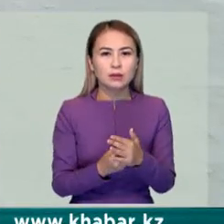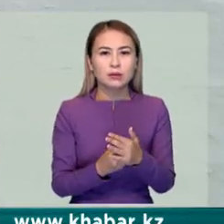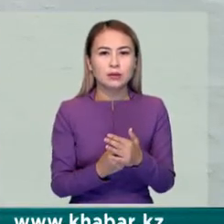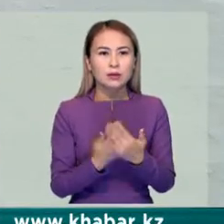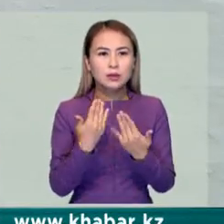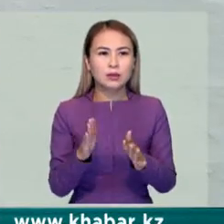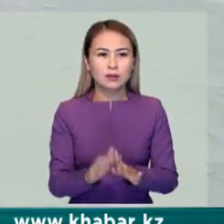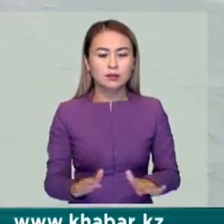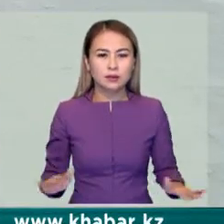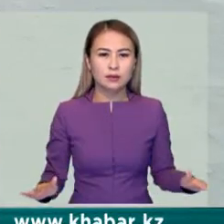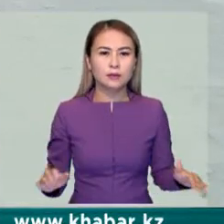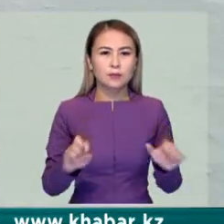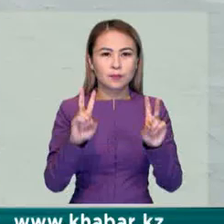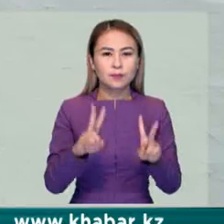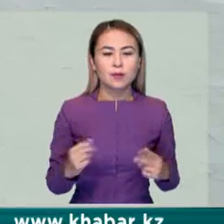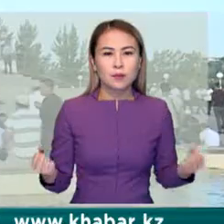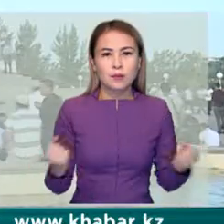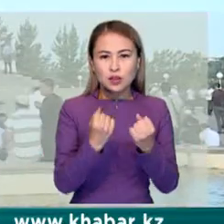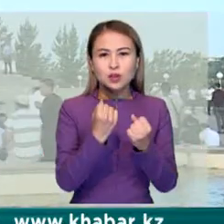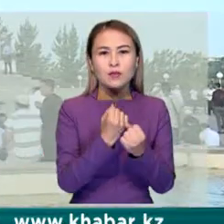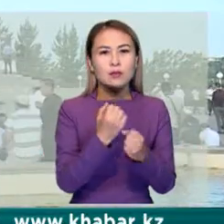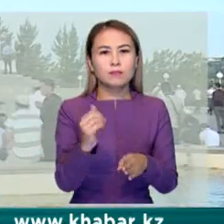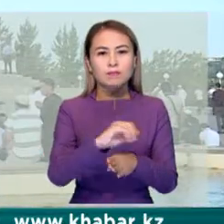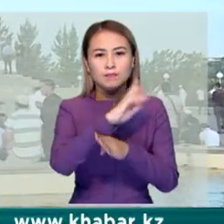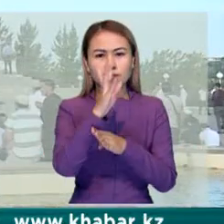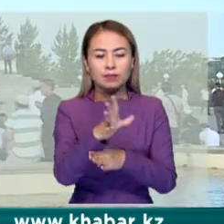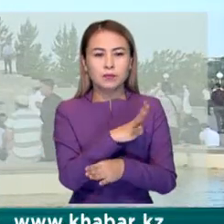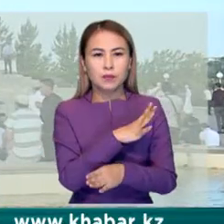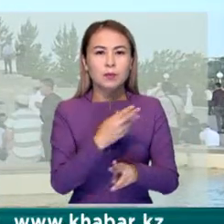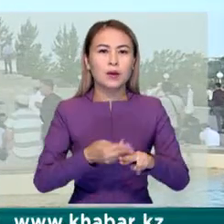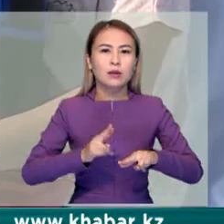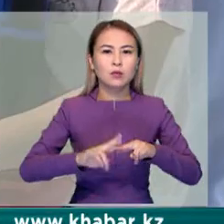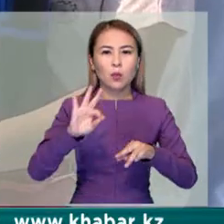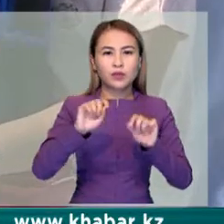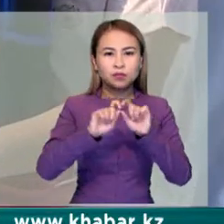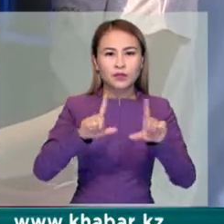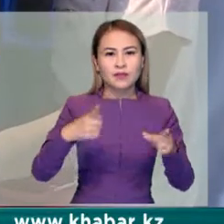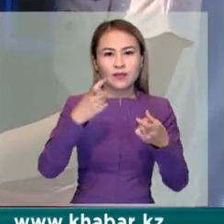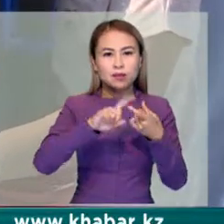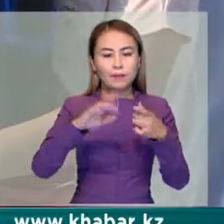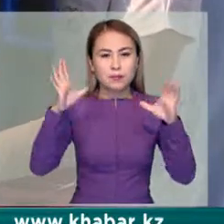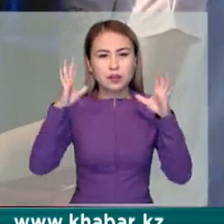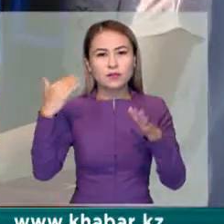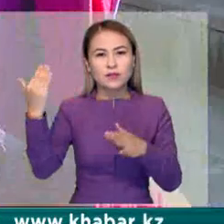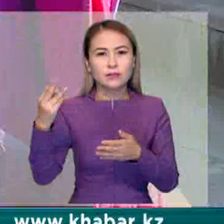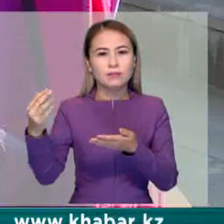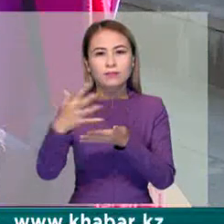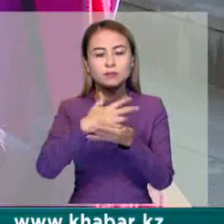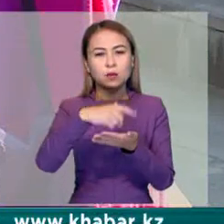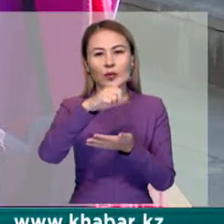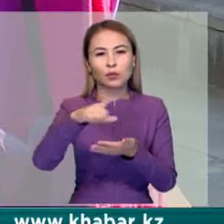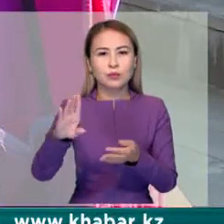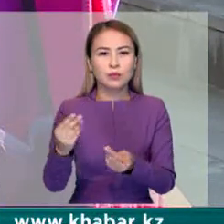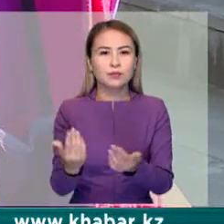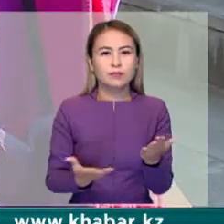осы балдарды қолдау, сонымен қатар Ақтөбе облысының діни мамандарымен қамту мақсатында өткізілуде. Мектепке жол ақысы бұл мешіттің жамағаттың жинаған қаржысынан беріледі.